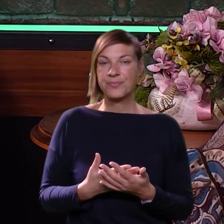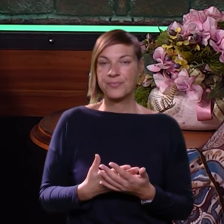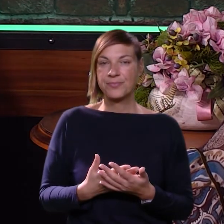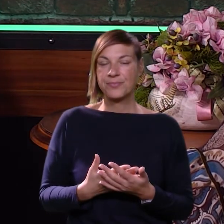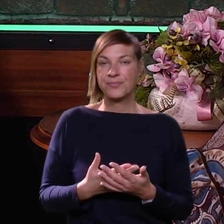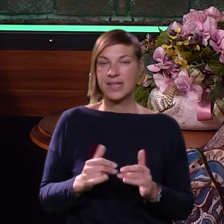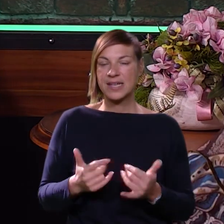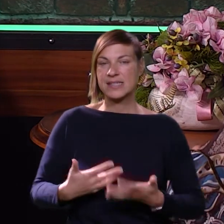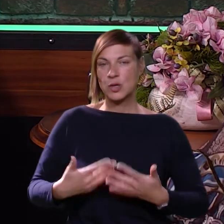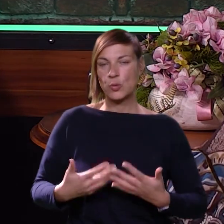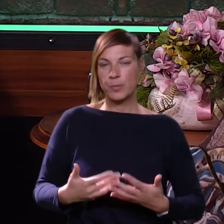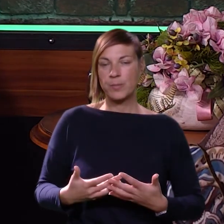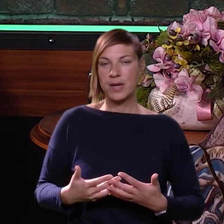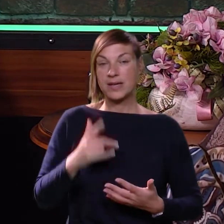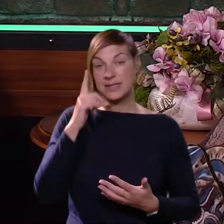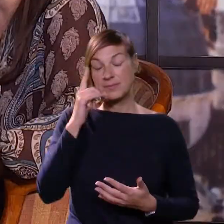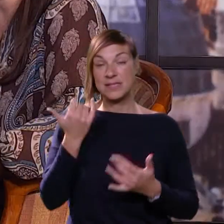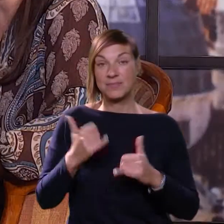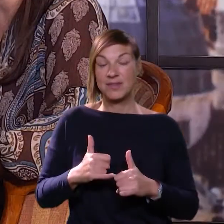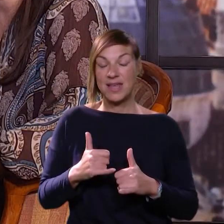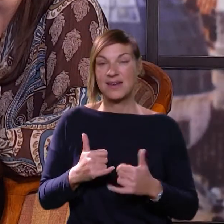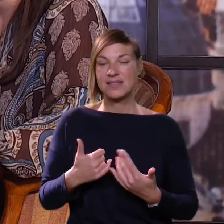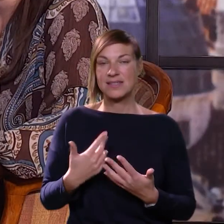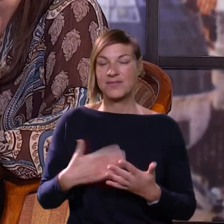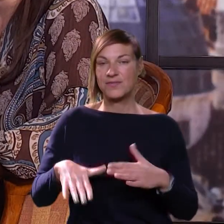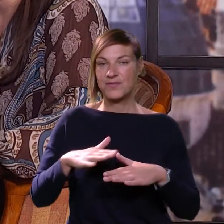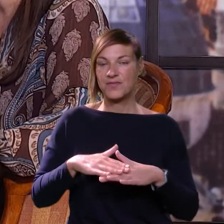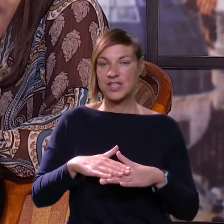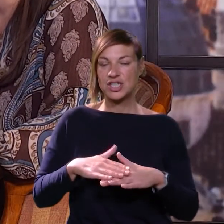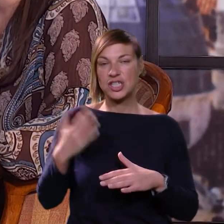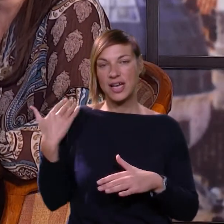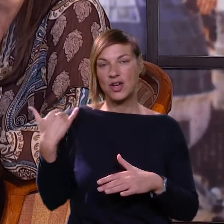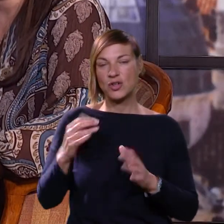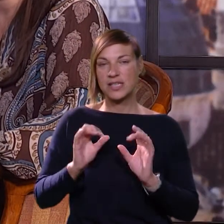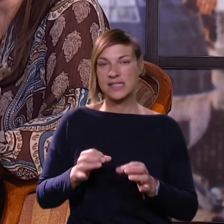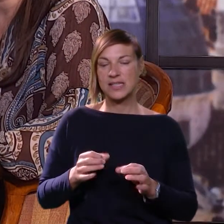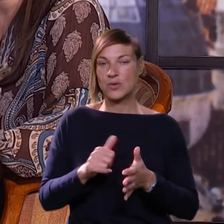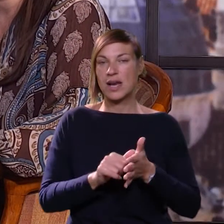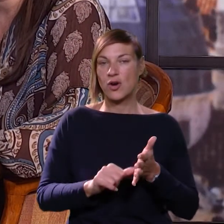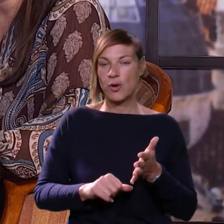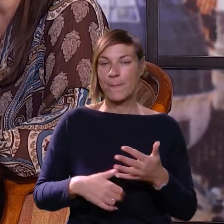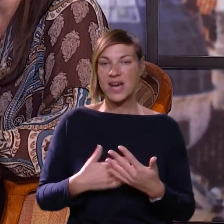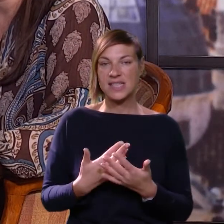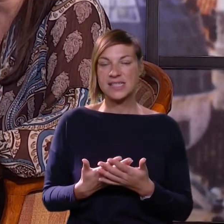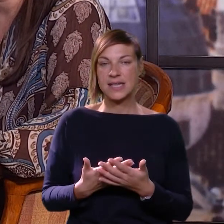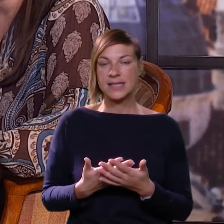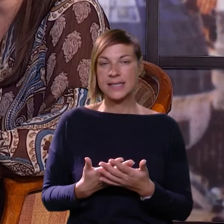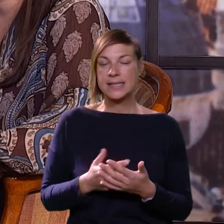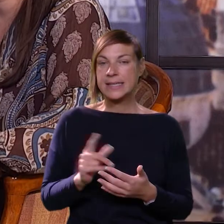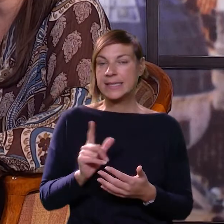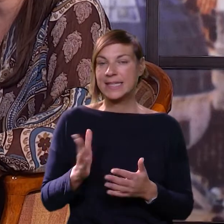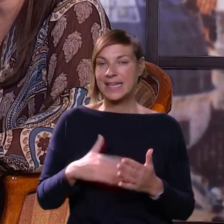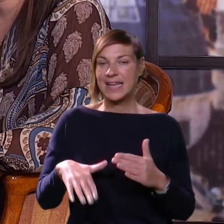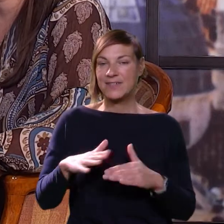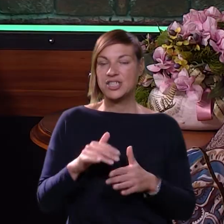da mogu. Jel se umaraš, mislim, danas više nego onda, sigurno i nakon operacije i...